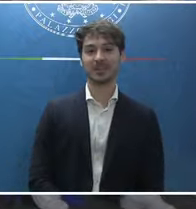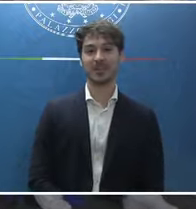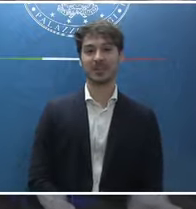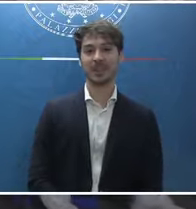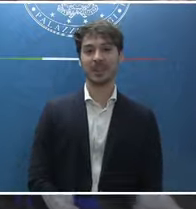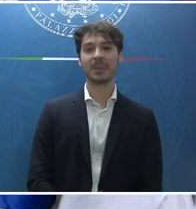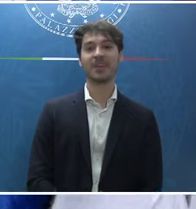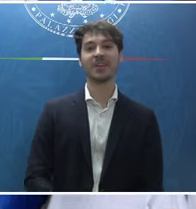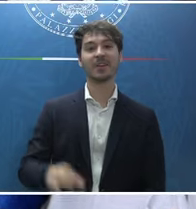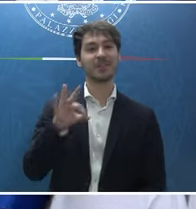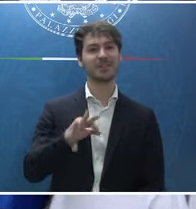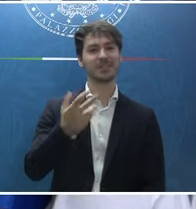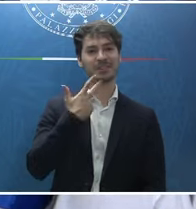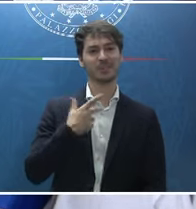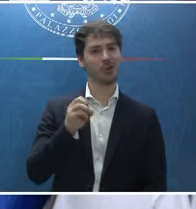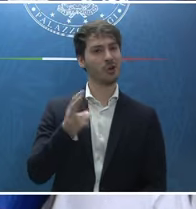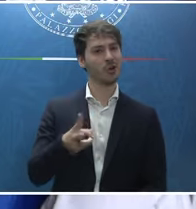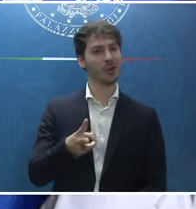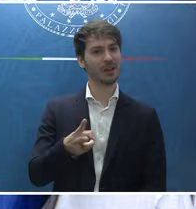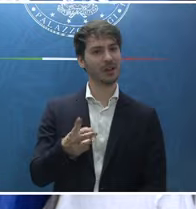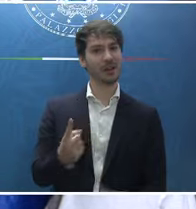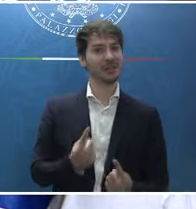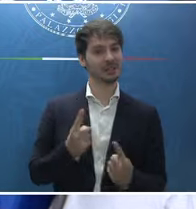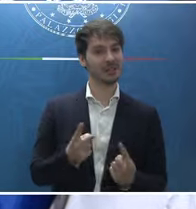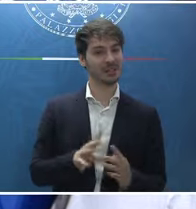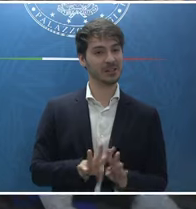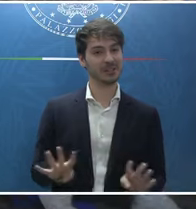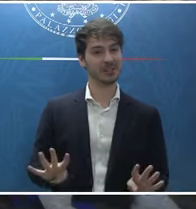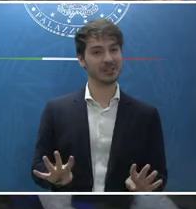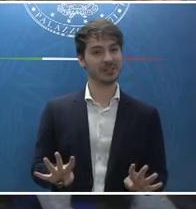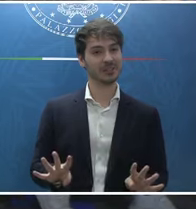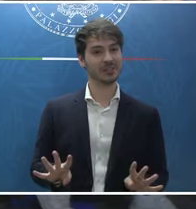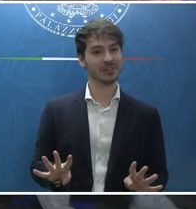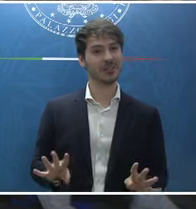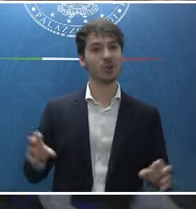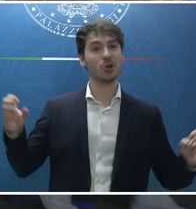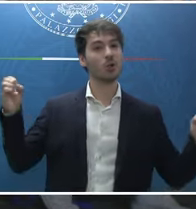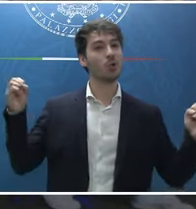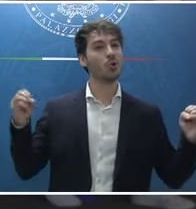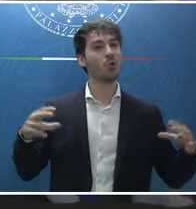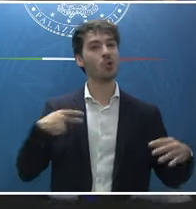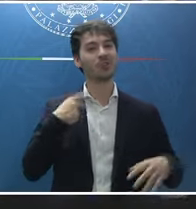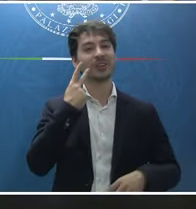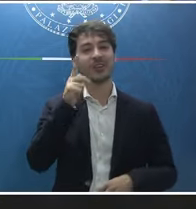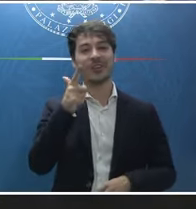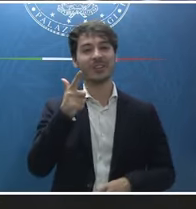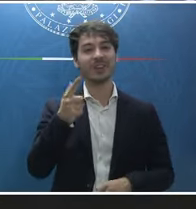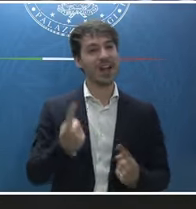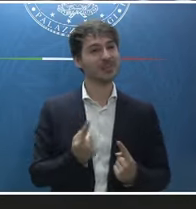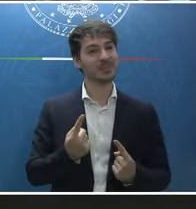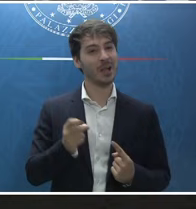Filippo mi dice ok? Aspettiamo? Con le luci non si vede se è ok o aspettiamo?